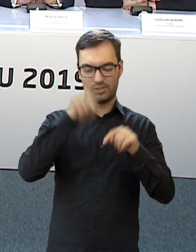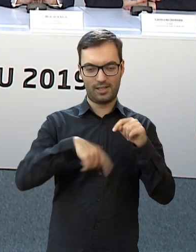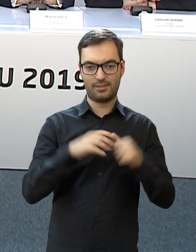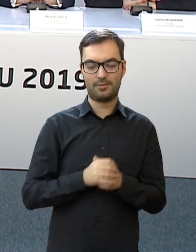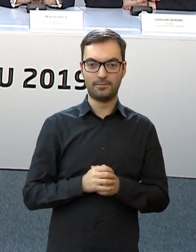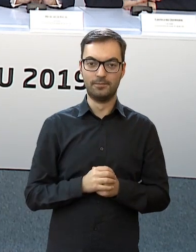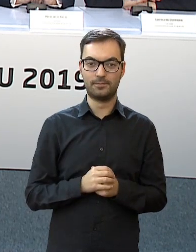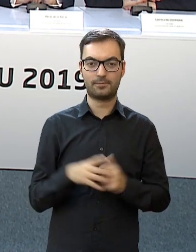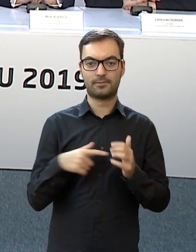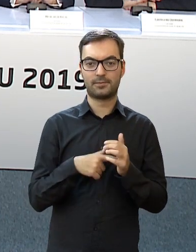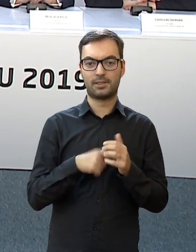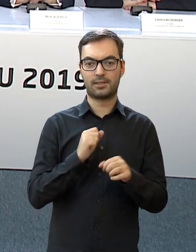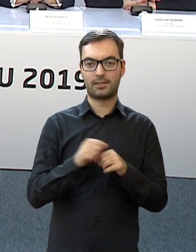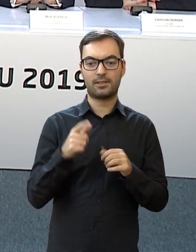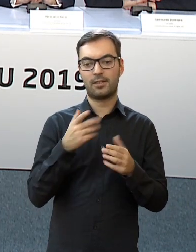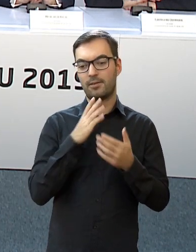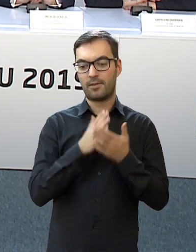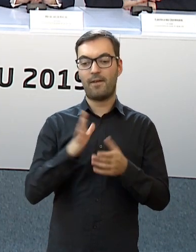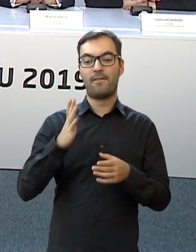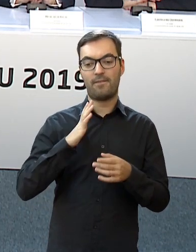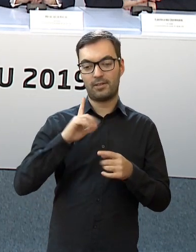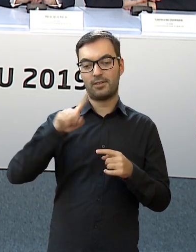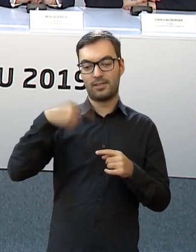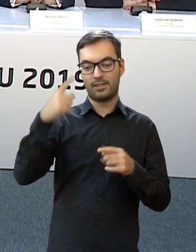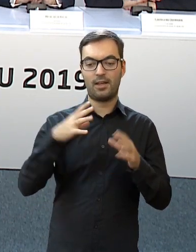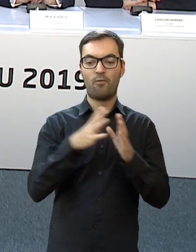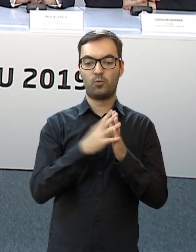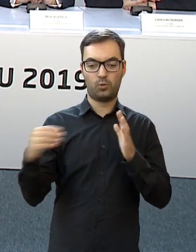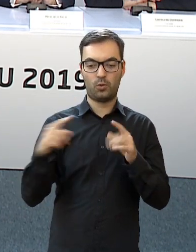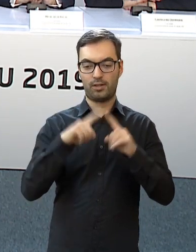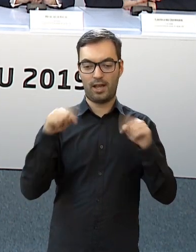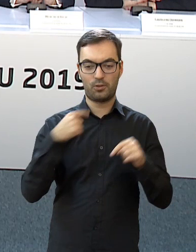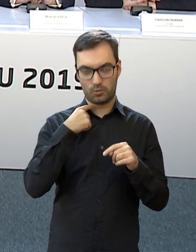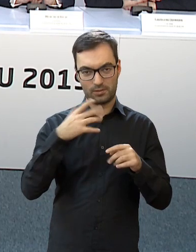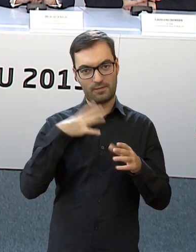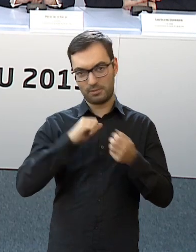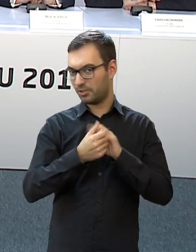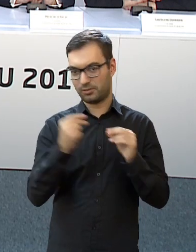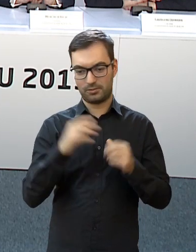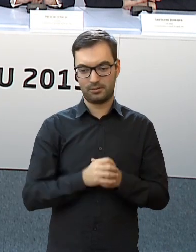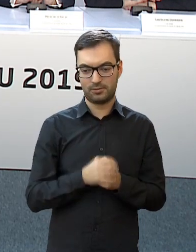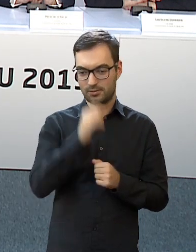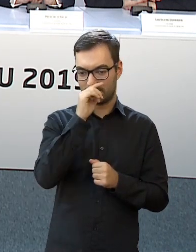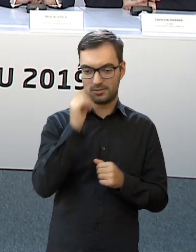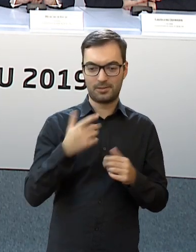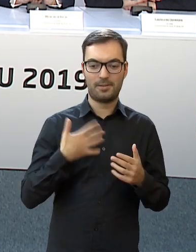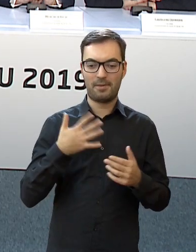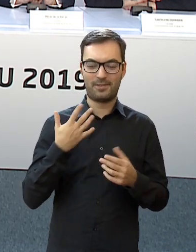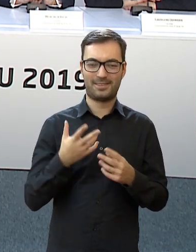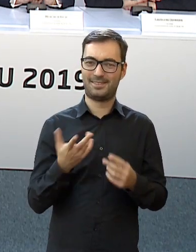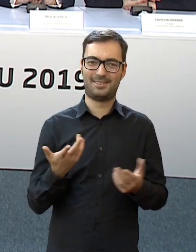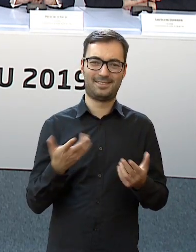Czy to jest jakaś wskazówka dla zmiany kolejnej szablonu karty do głosowania? Proszę Panie Redaktorze, wydaje się, że